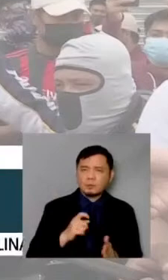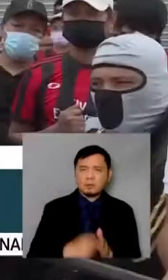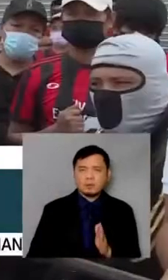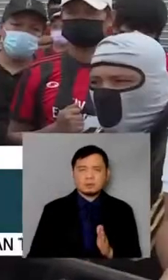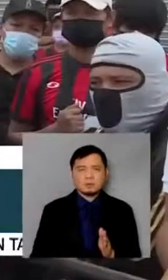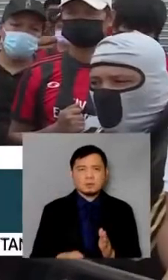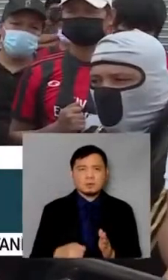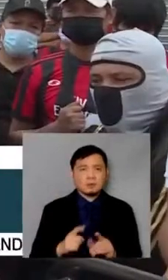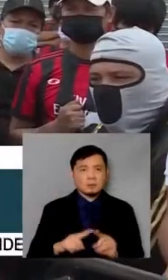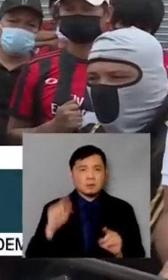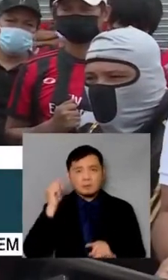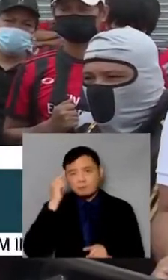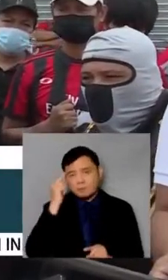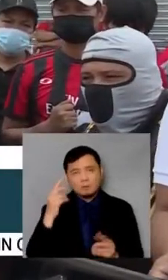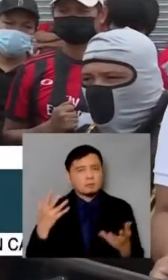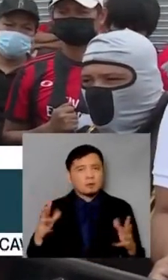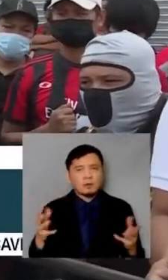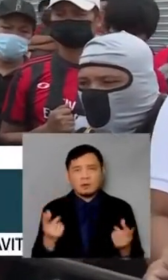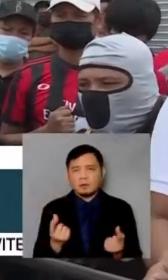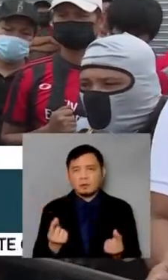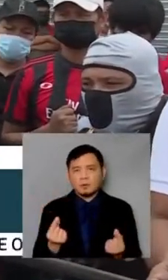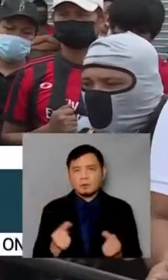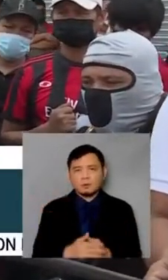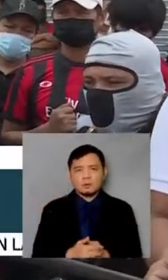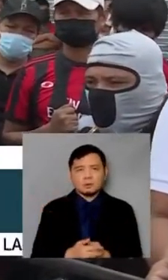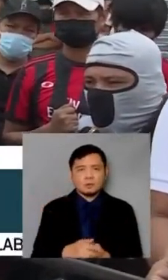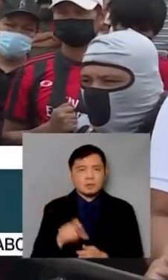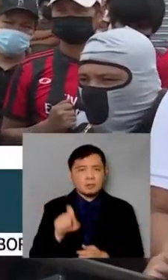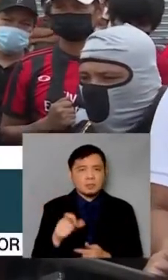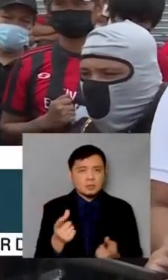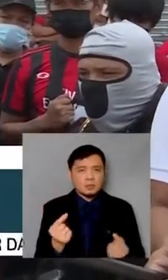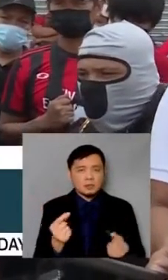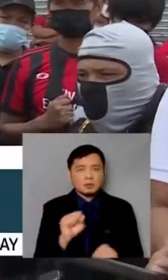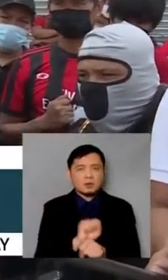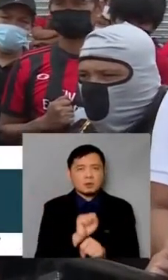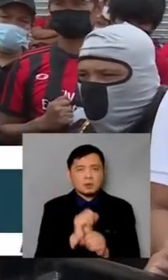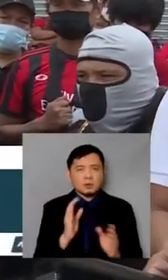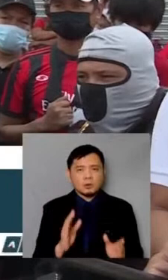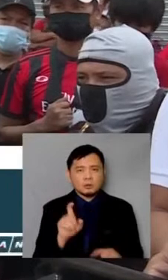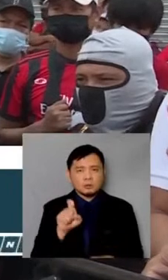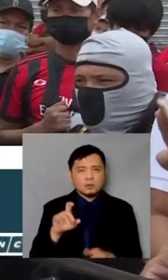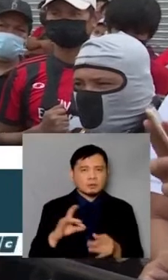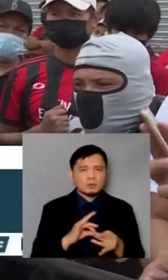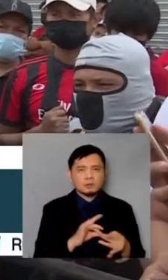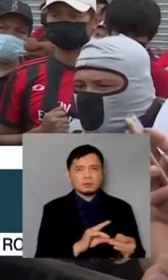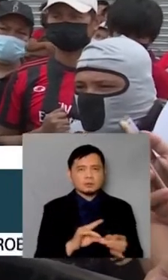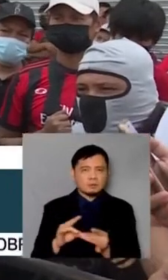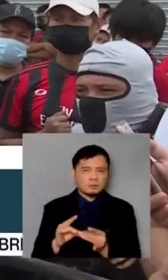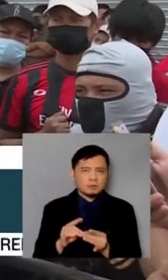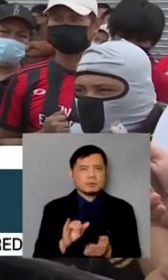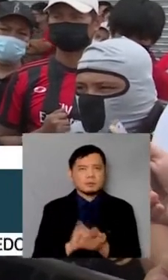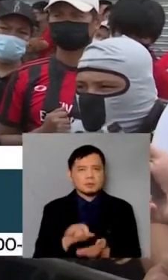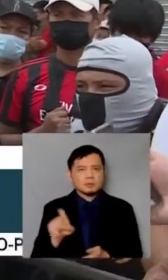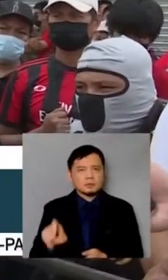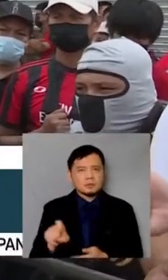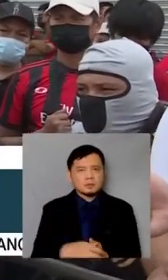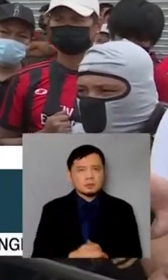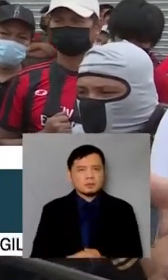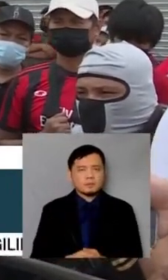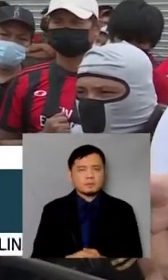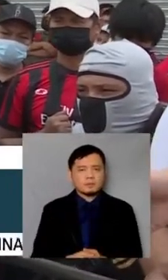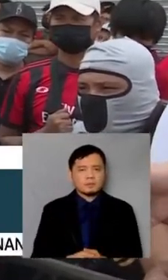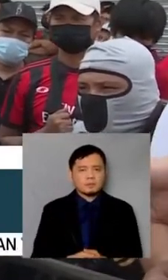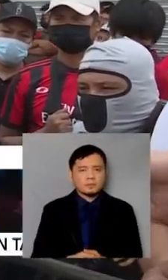pamahalaan. Kinakailangan talaga na yung mga manggagawa ay magkaisa. Ito yung kailangan. Wala tayong mga asahan sa mga